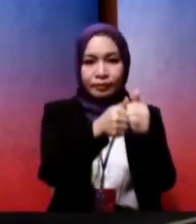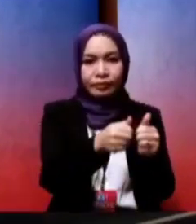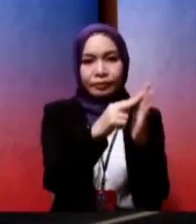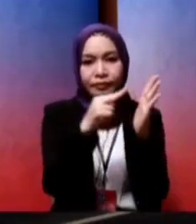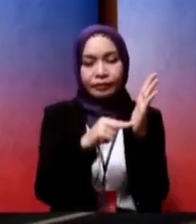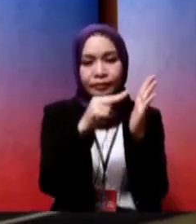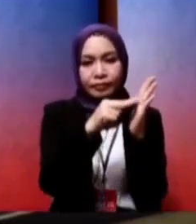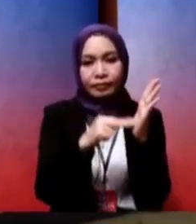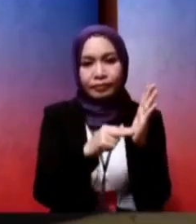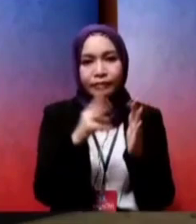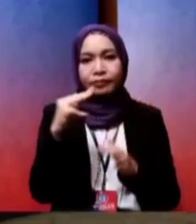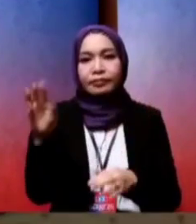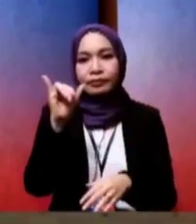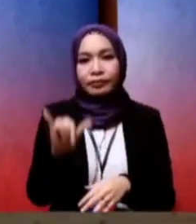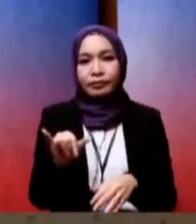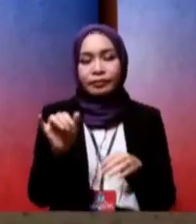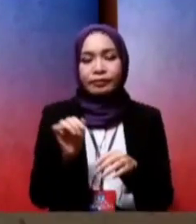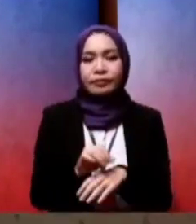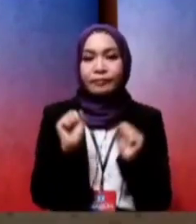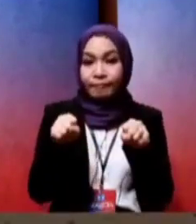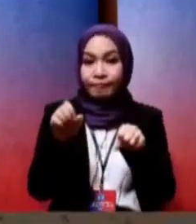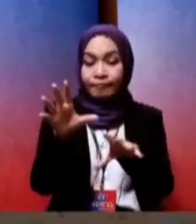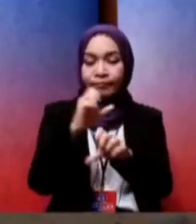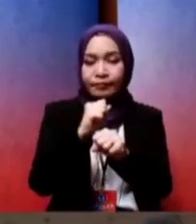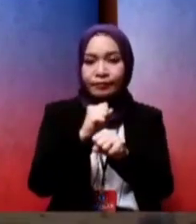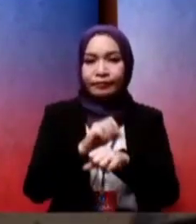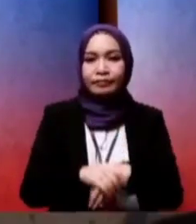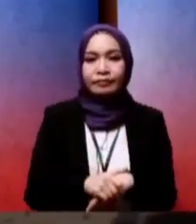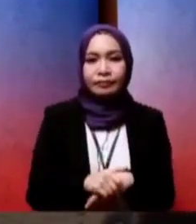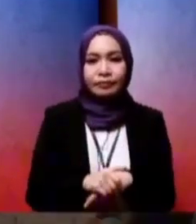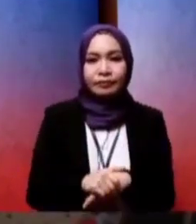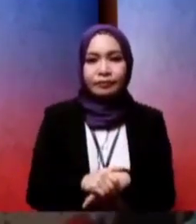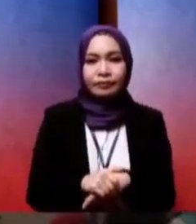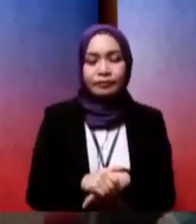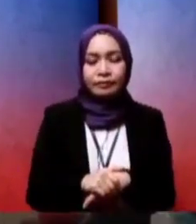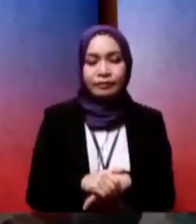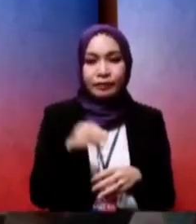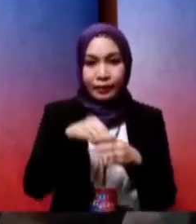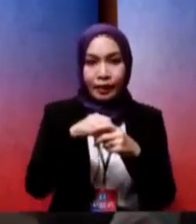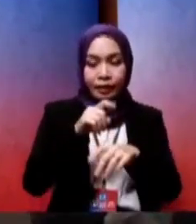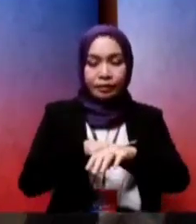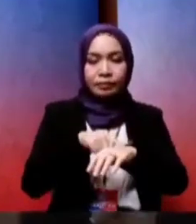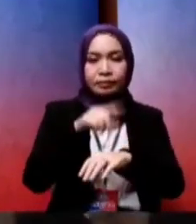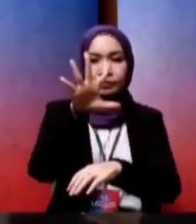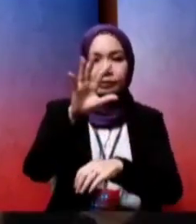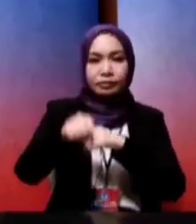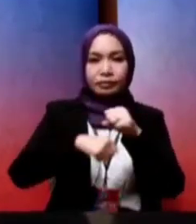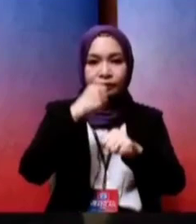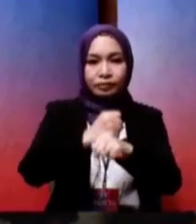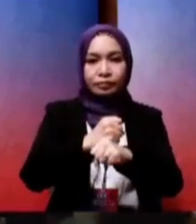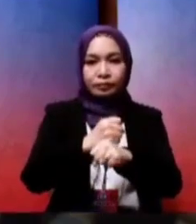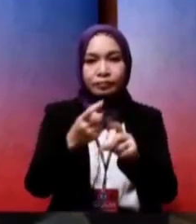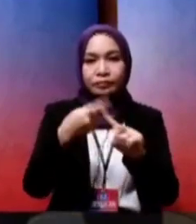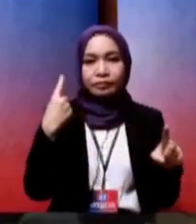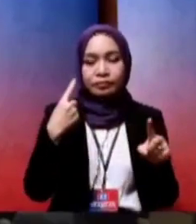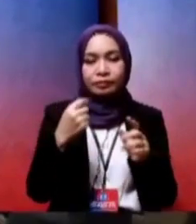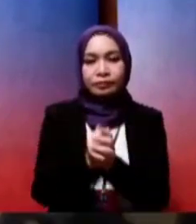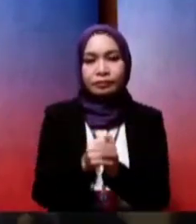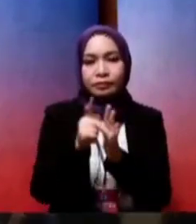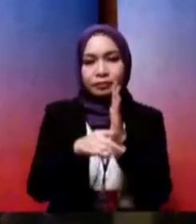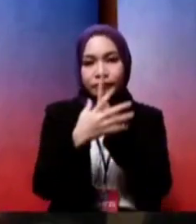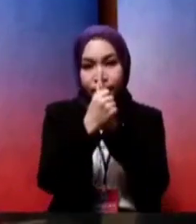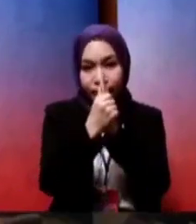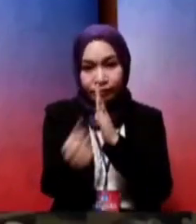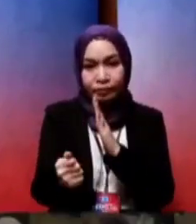yang layak saudara-saudari bayangkan dalam masa Li tahun menerusi latihan kepakaran yang dapat